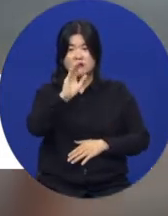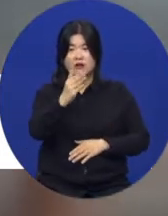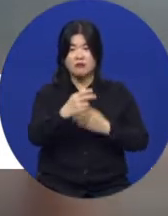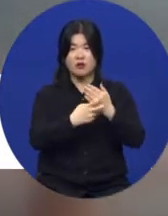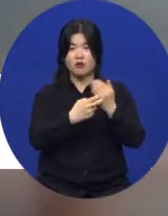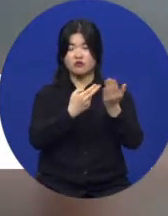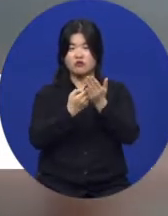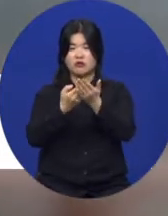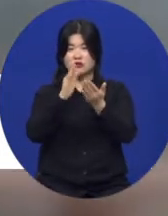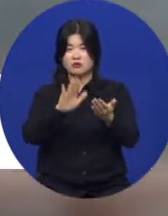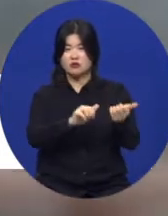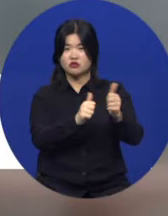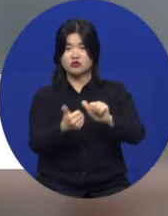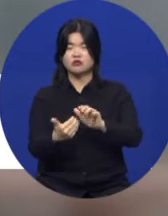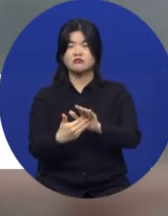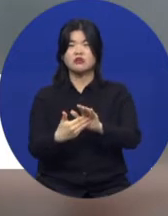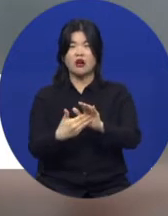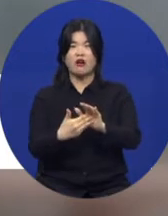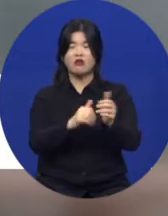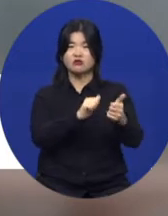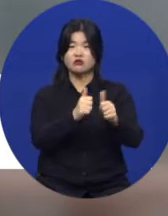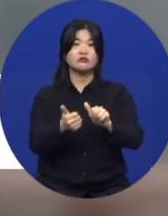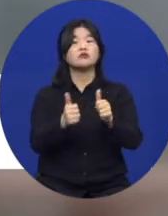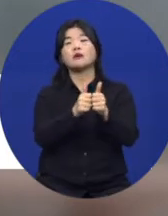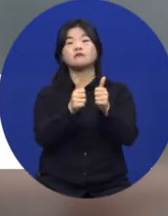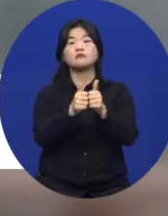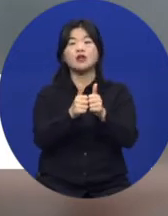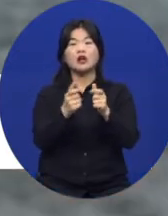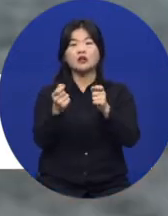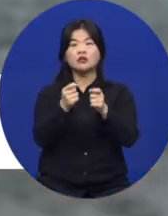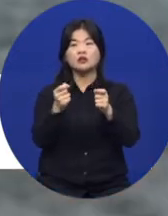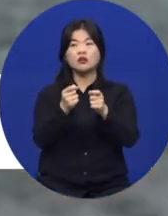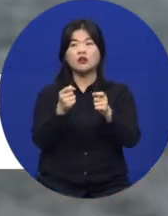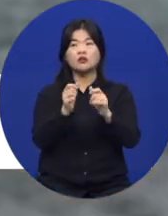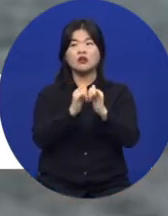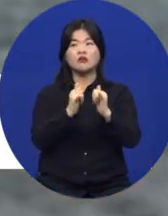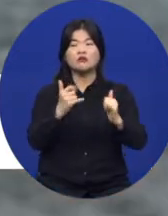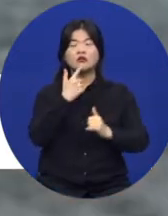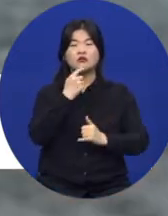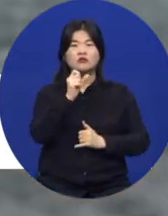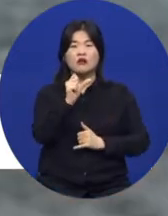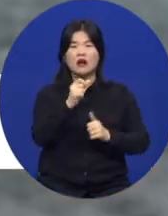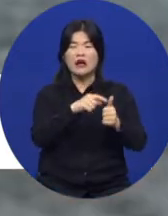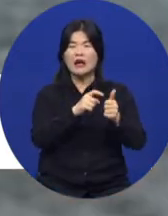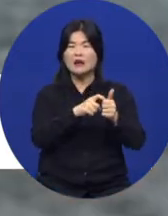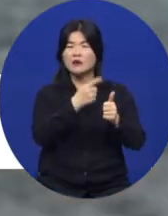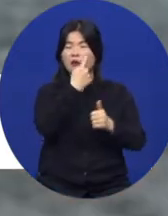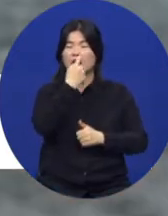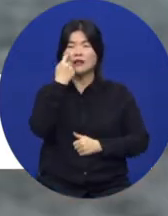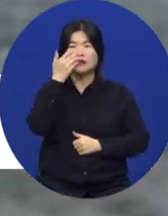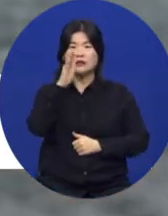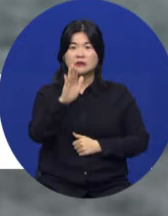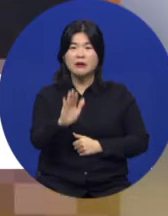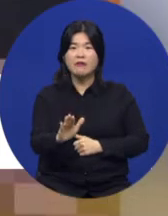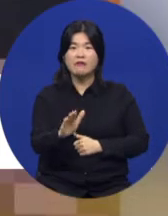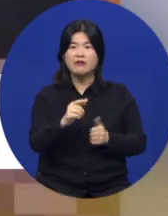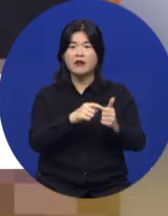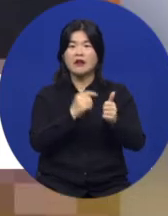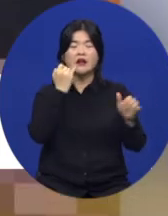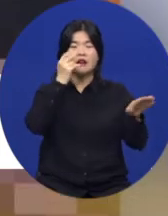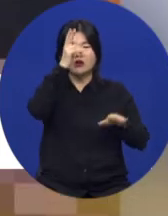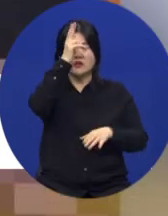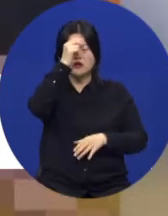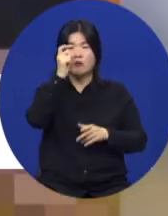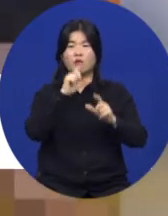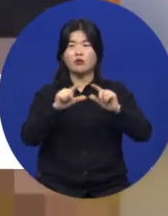옮겨졌지만 숨졌습니다 숨진 남성은 근처에 사는 주민 69 쌀 ac 로 확인되었는데 배경은 a